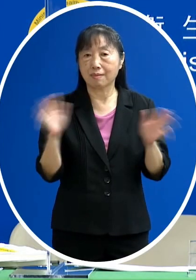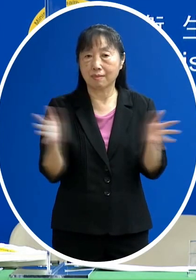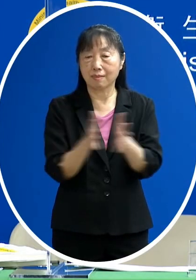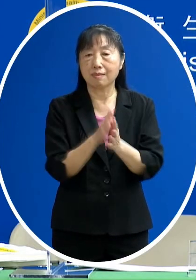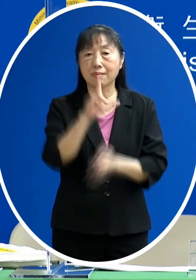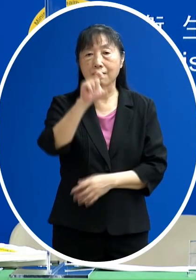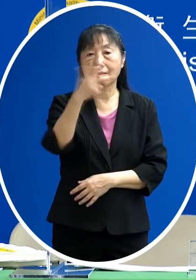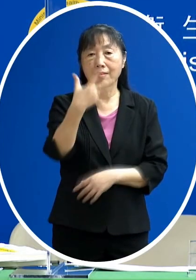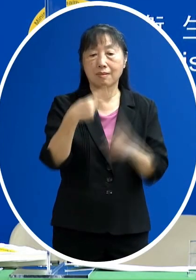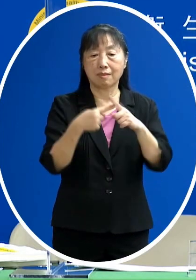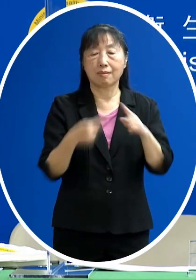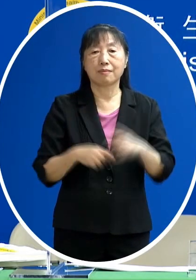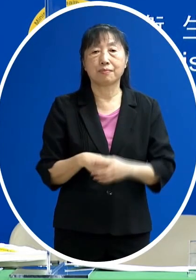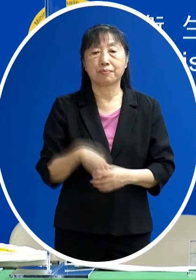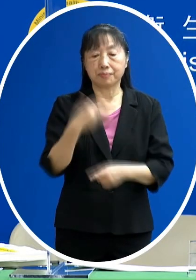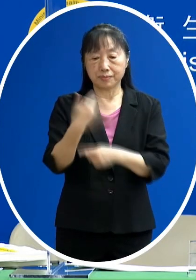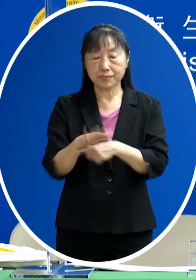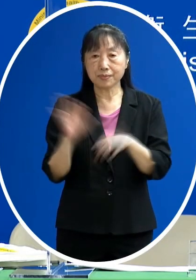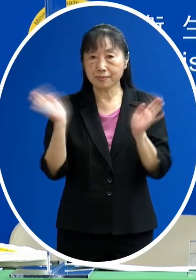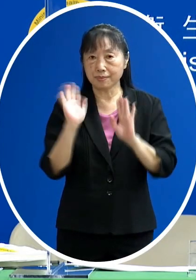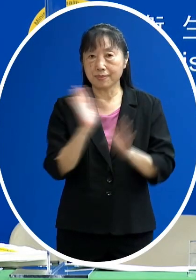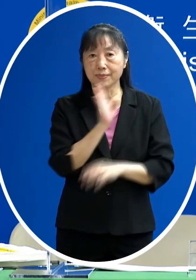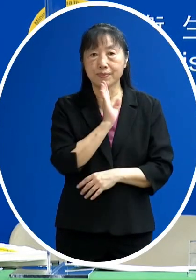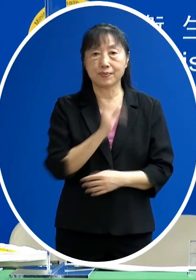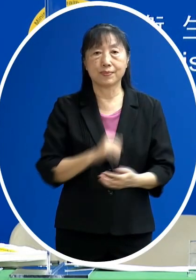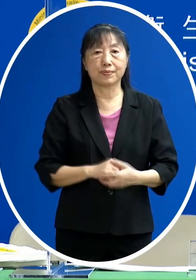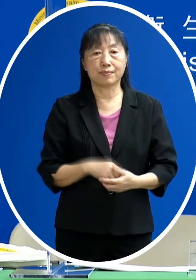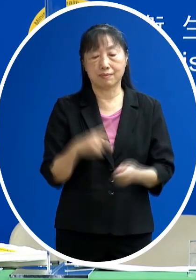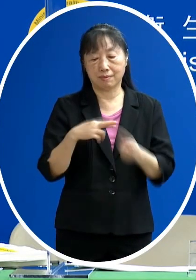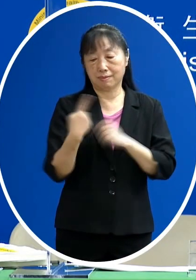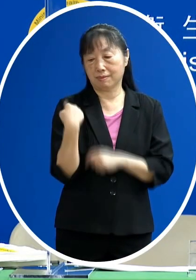到67位，死亡的儿童人数则是跟